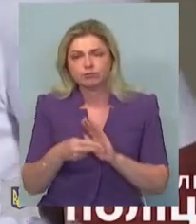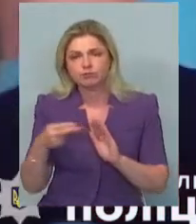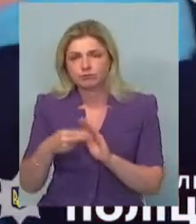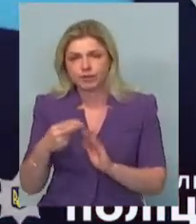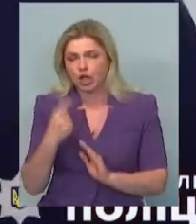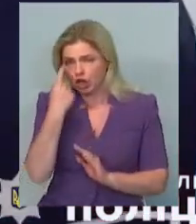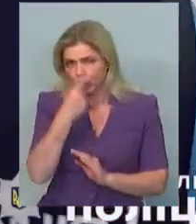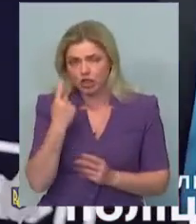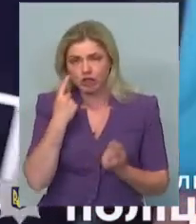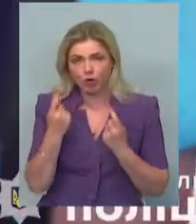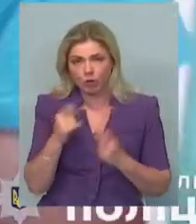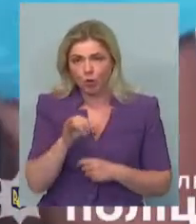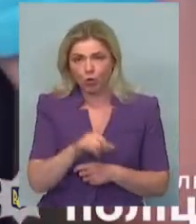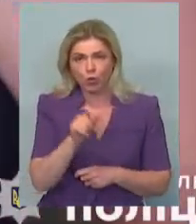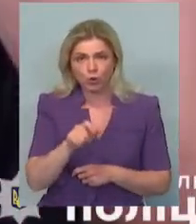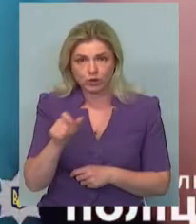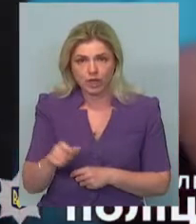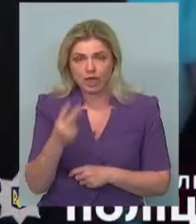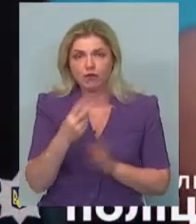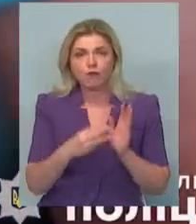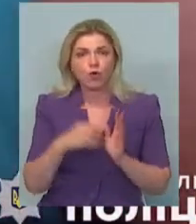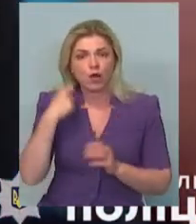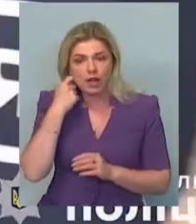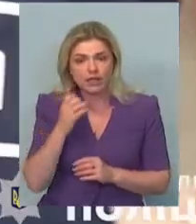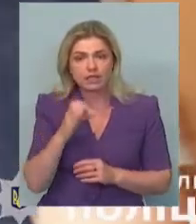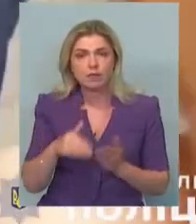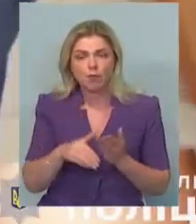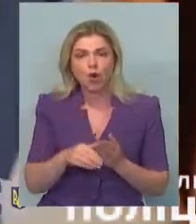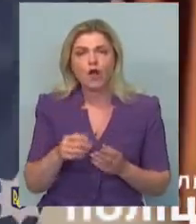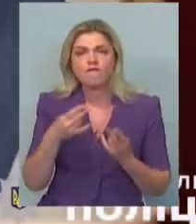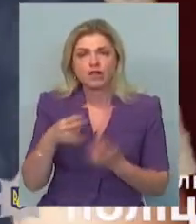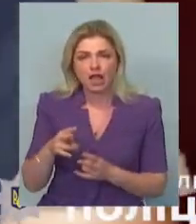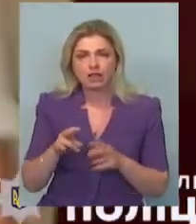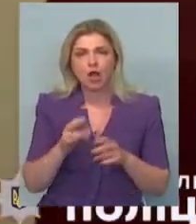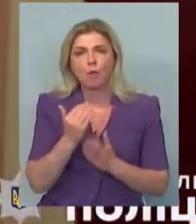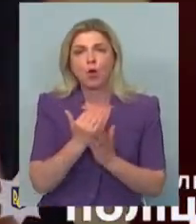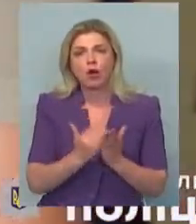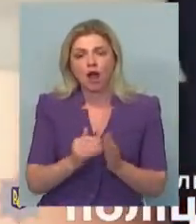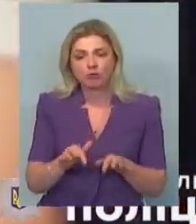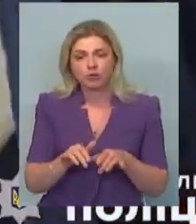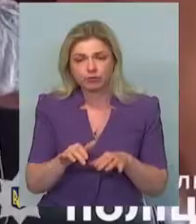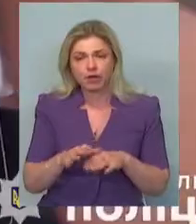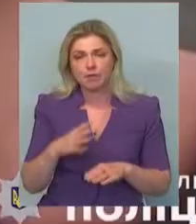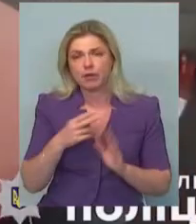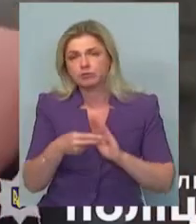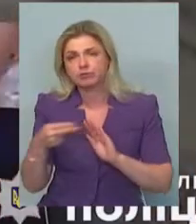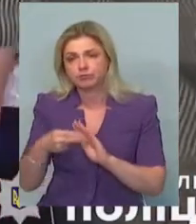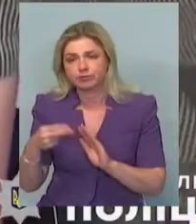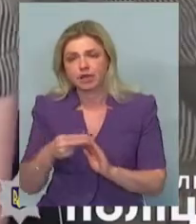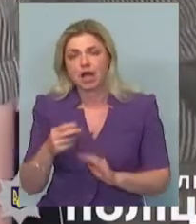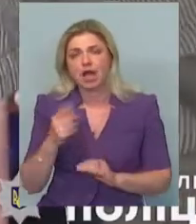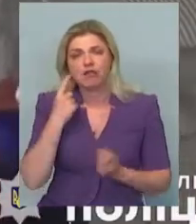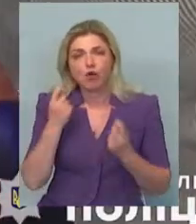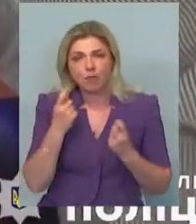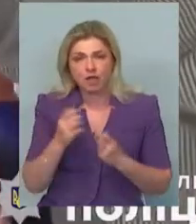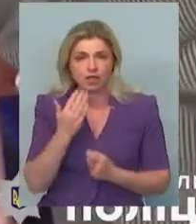громадян. 28-річний житель Миколаєва за допомогою шкідливого програмного забезпечення отримував персональні дані іноземців. Далі